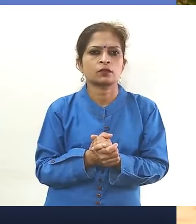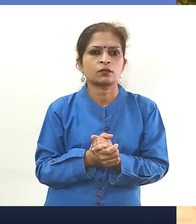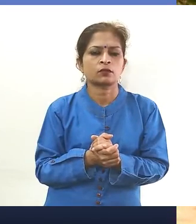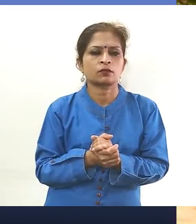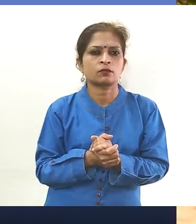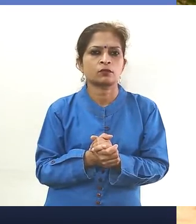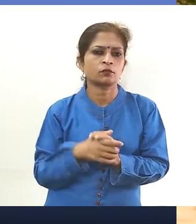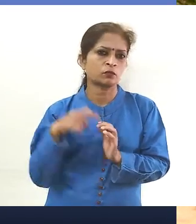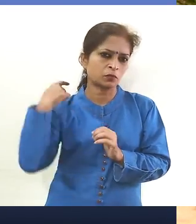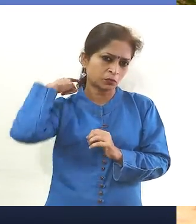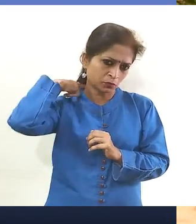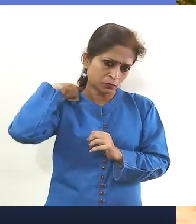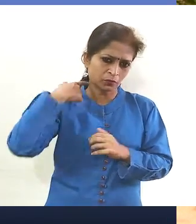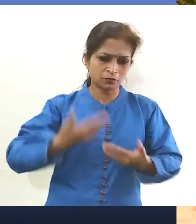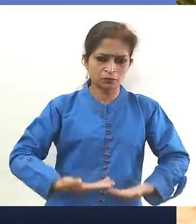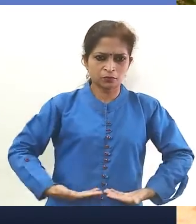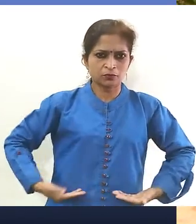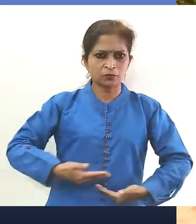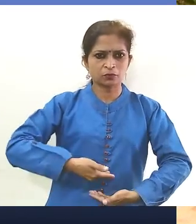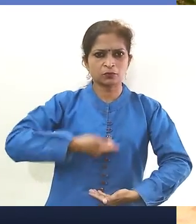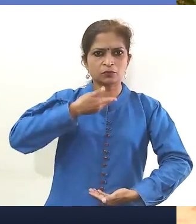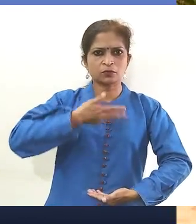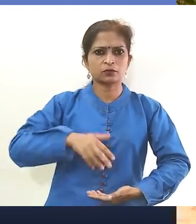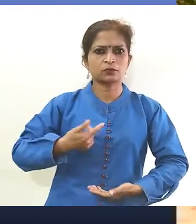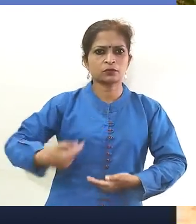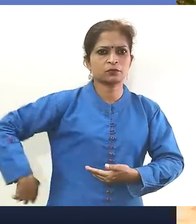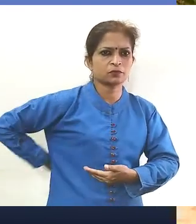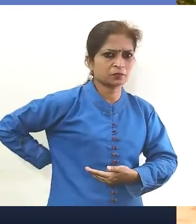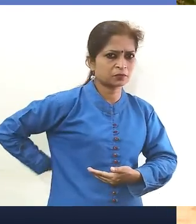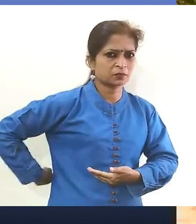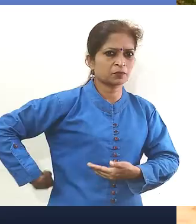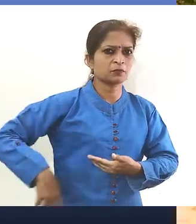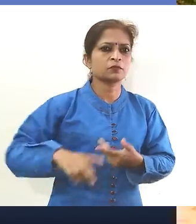स्पाइनल कॉर्ड के जो ऊपर के वर्टिब्राज हैं,